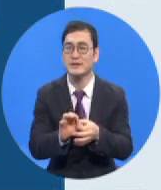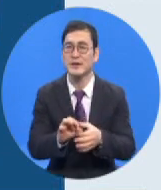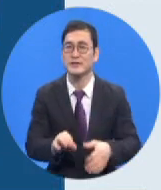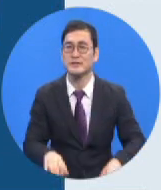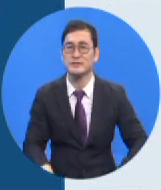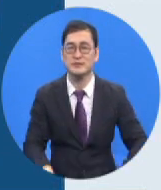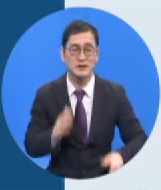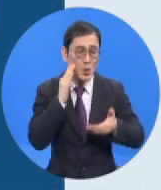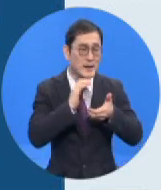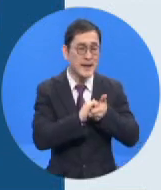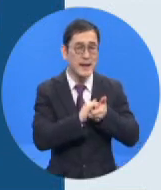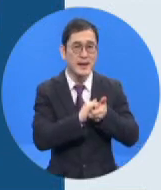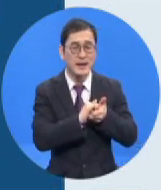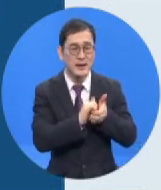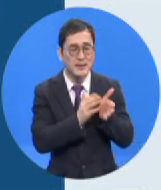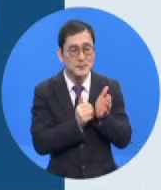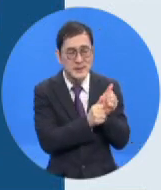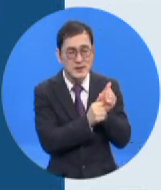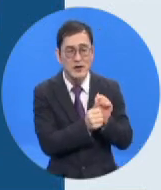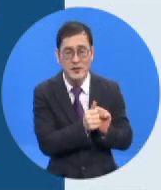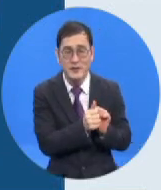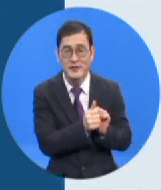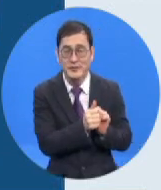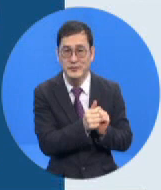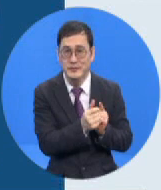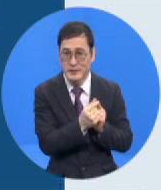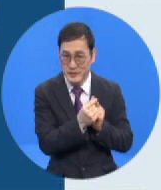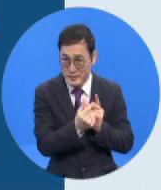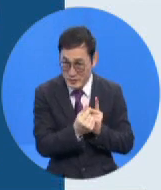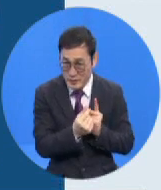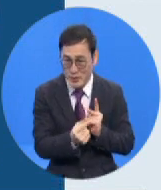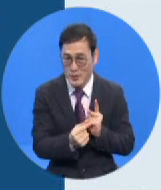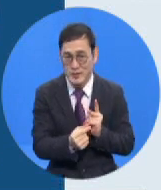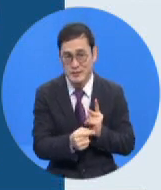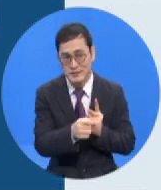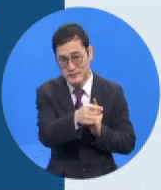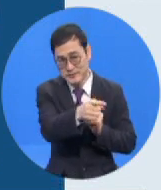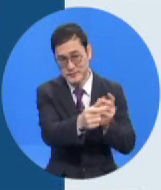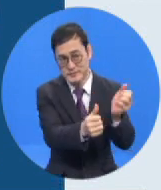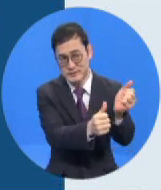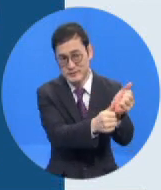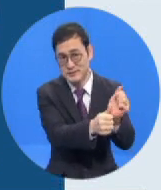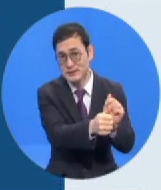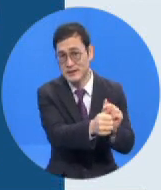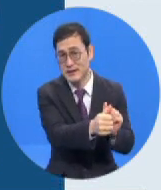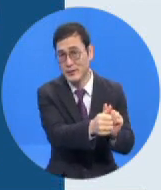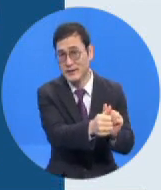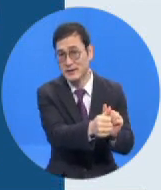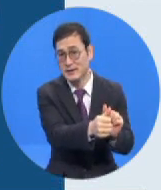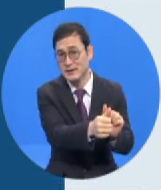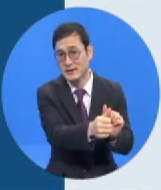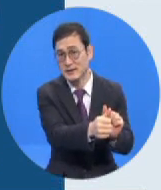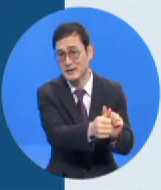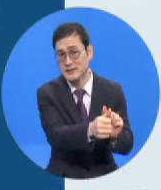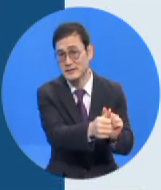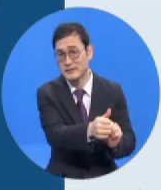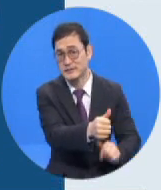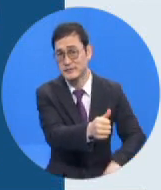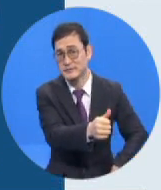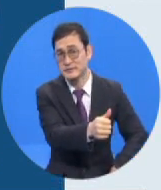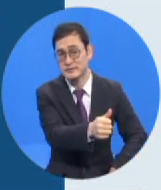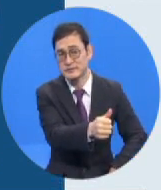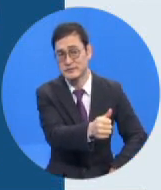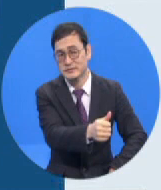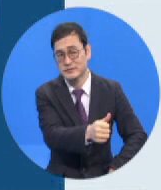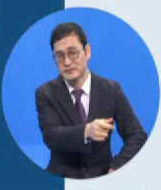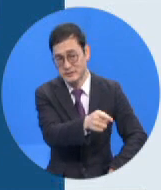민정비서관이죠. 청와대 민정비서관과 지금 조금 전에 김학의 전 차관의 출국 금지 요청서를